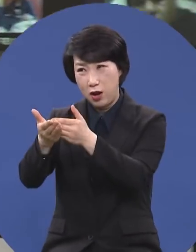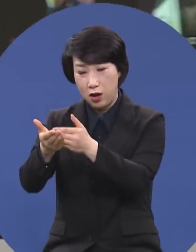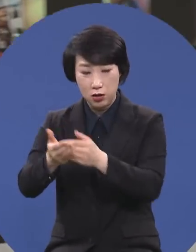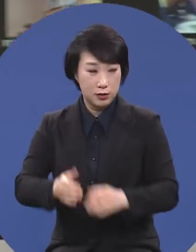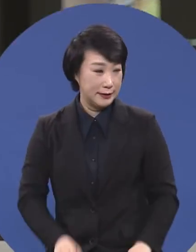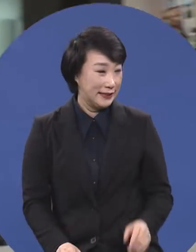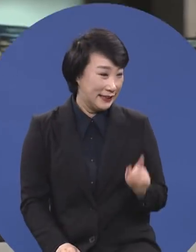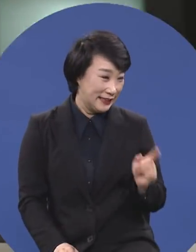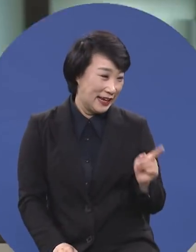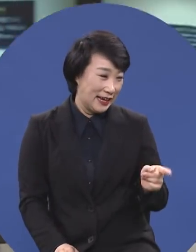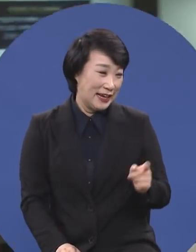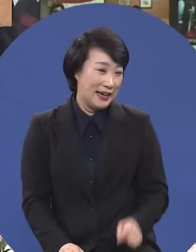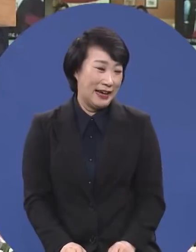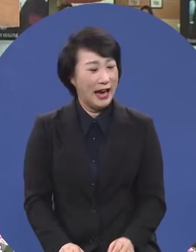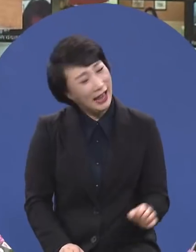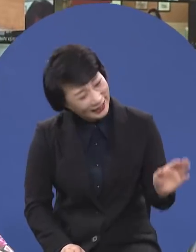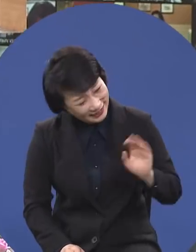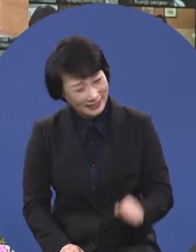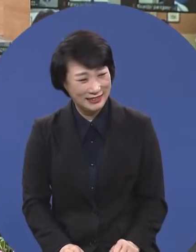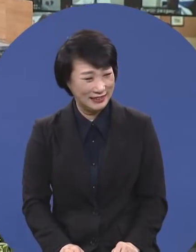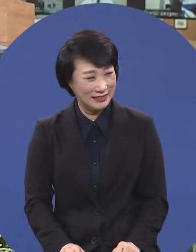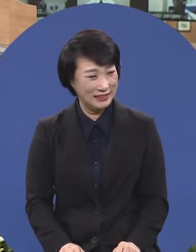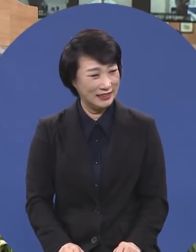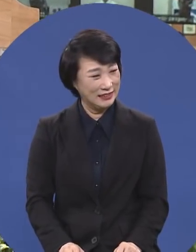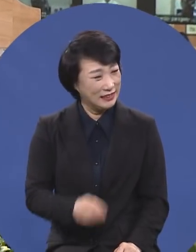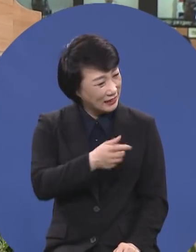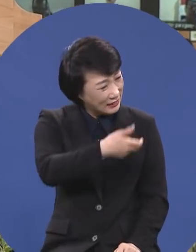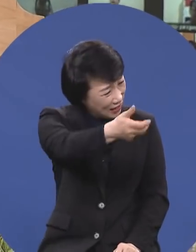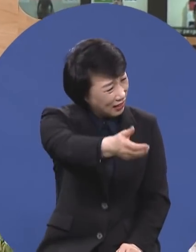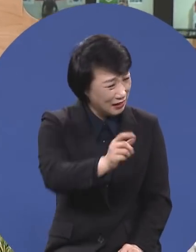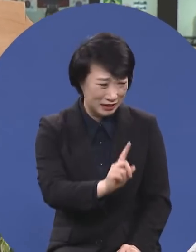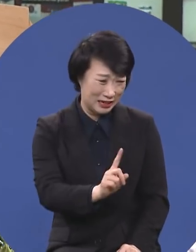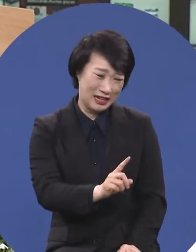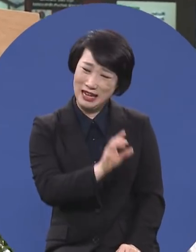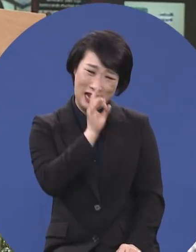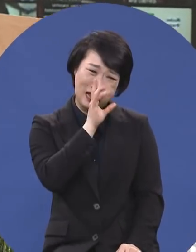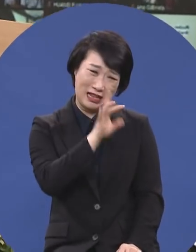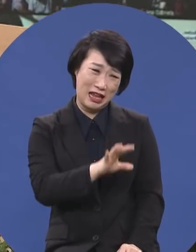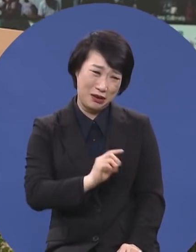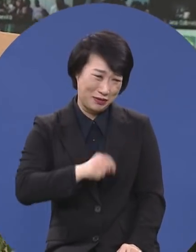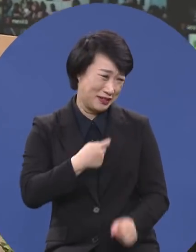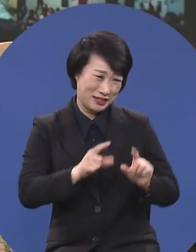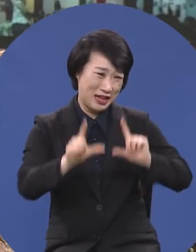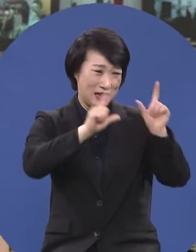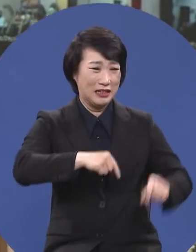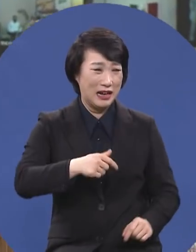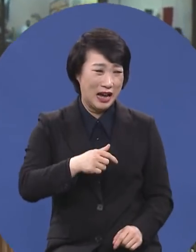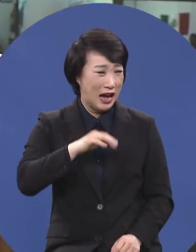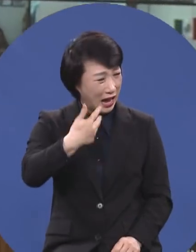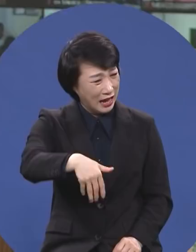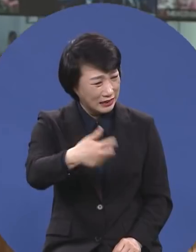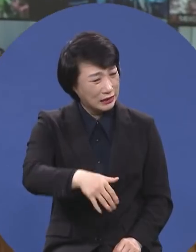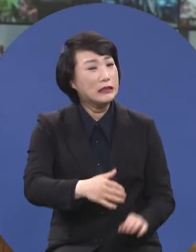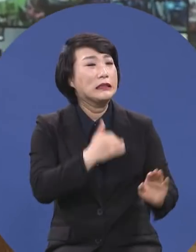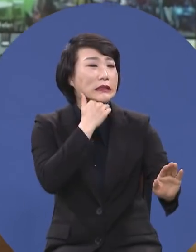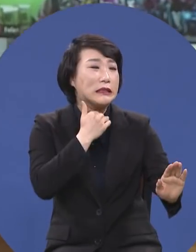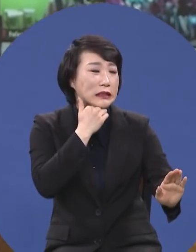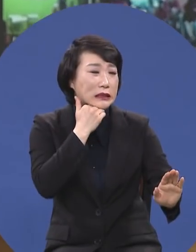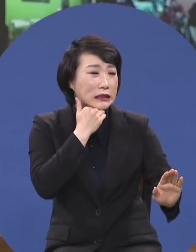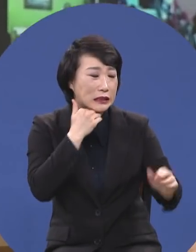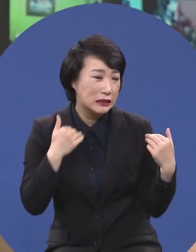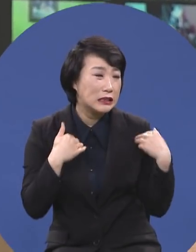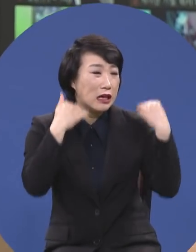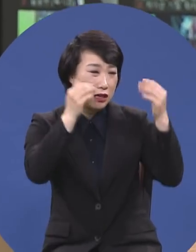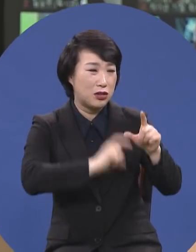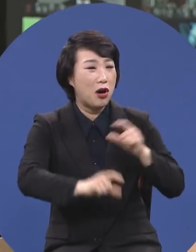이놈아, 너는 나가서 절대로 홀로 못 살아. 아직도 더 성장하고